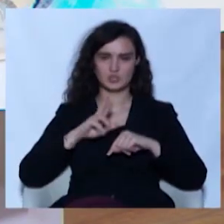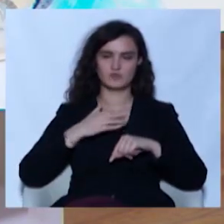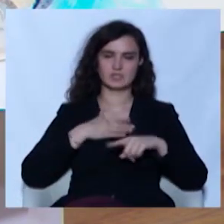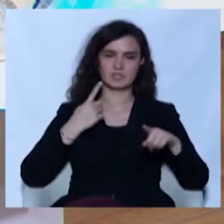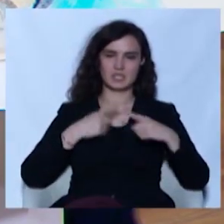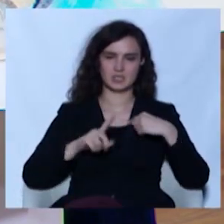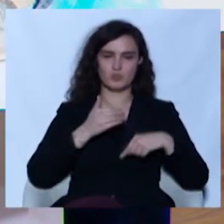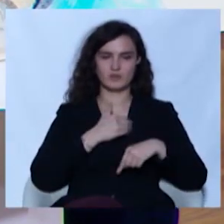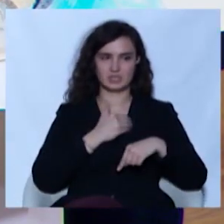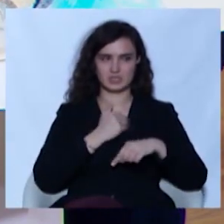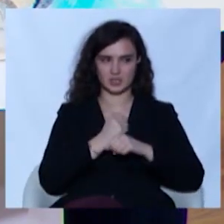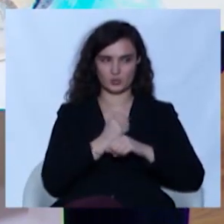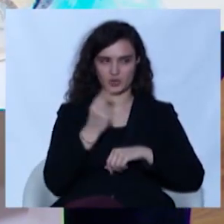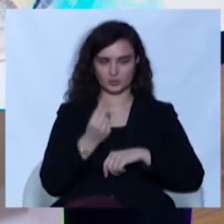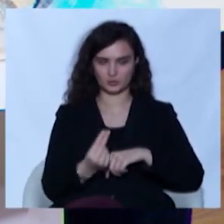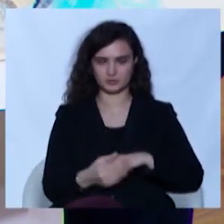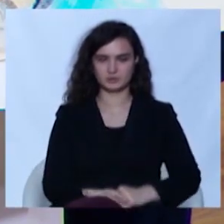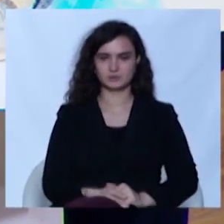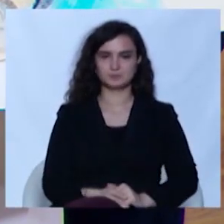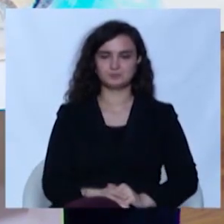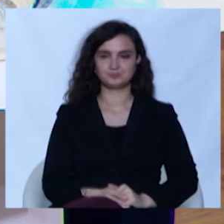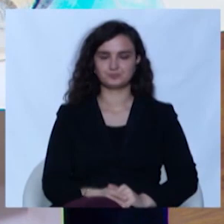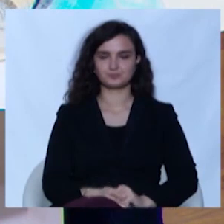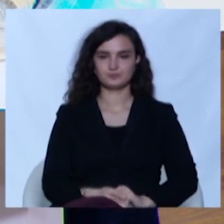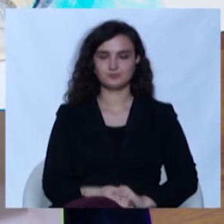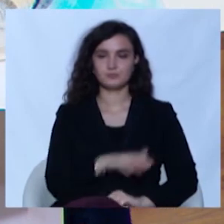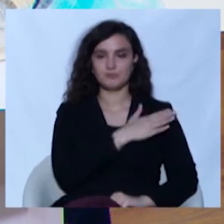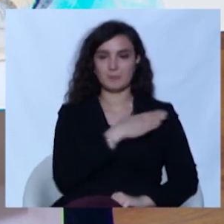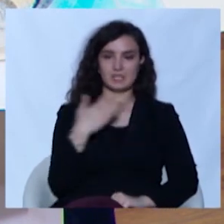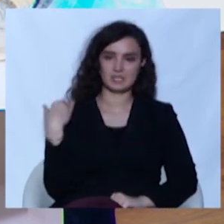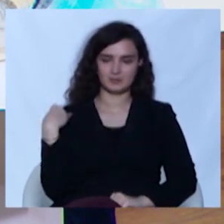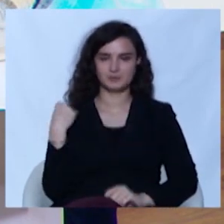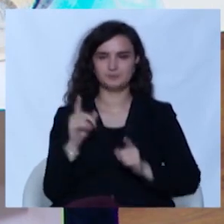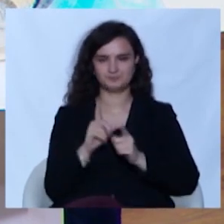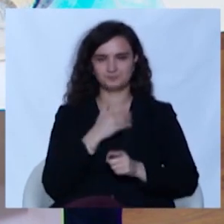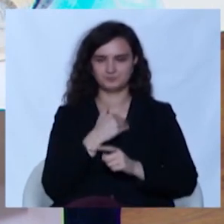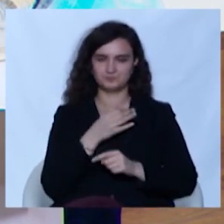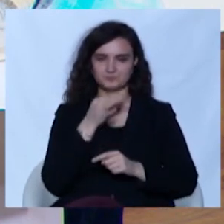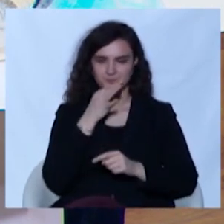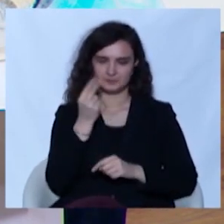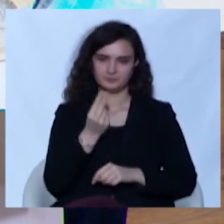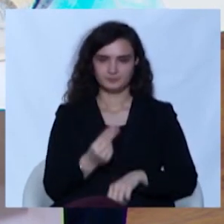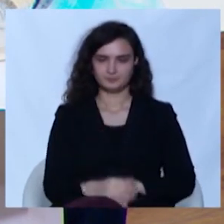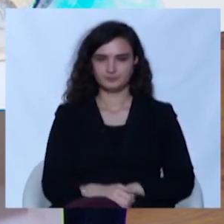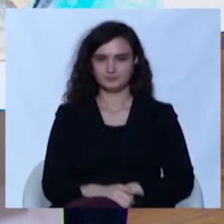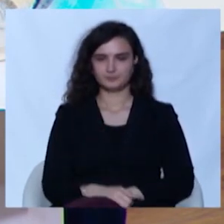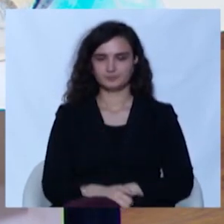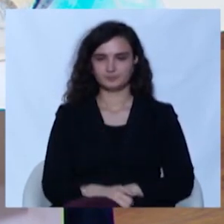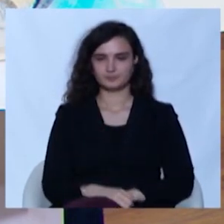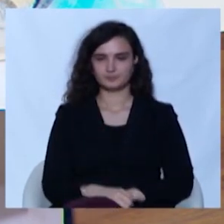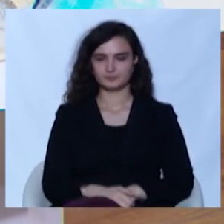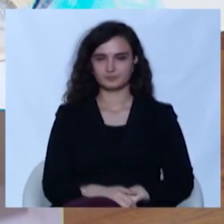рет, могу индес кауке тут, хреби. Если мы интересуемся троигос,